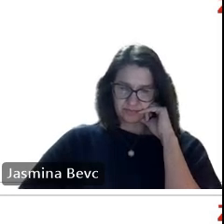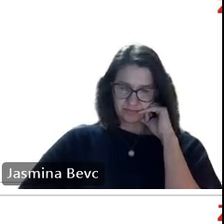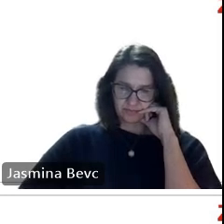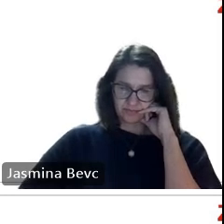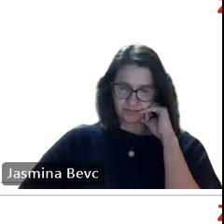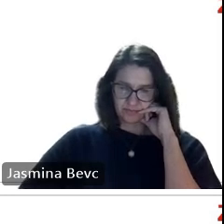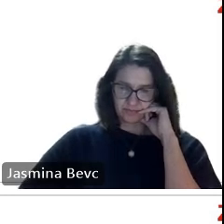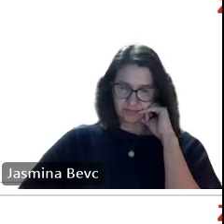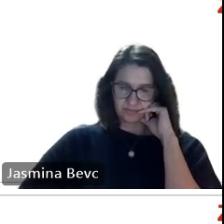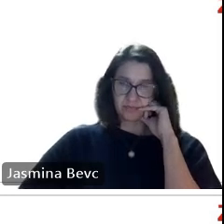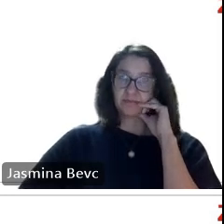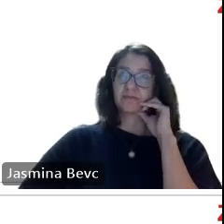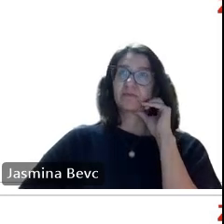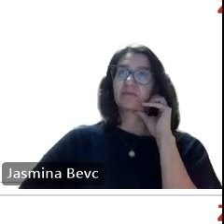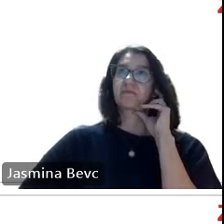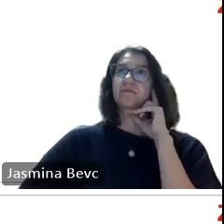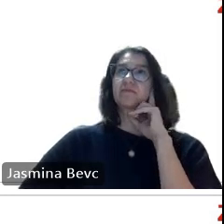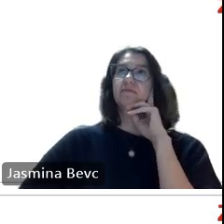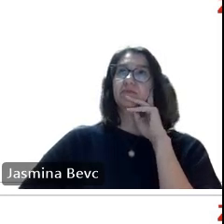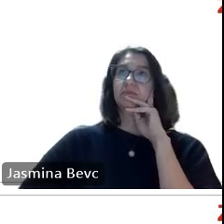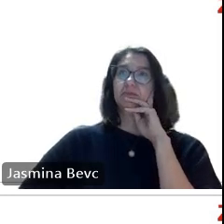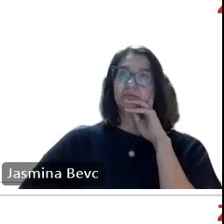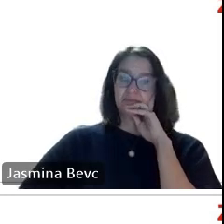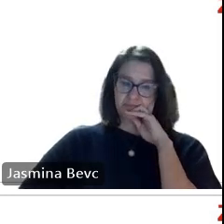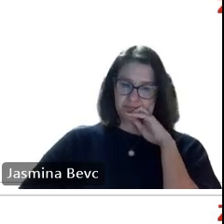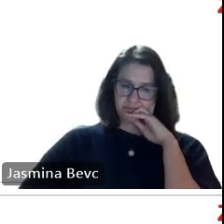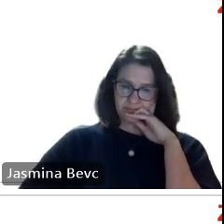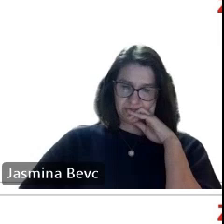vir podtalnice, pomeni, da se je napraviti kjerkoli.